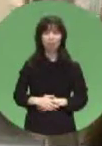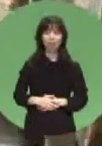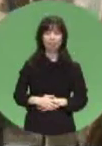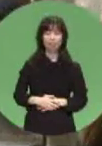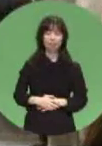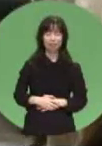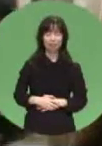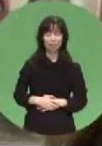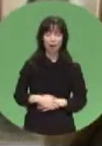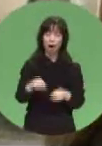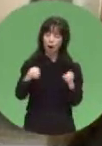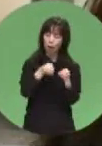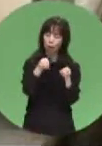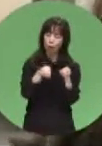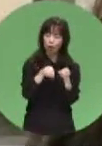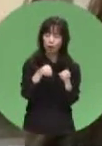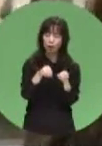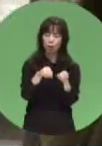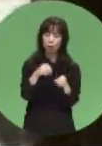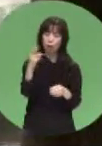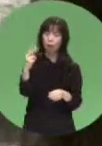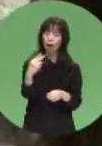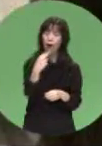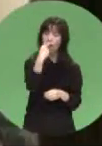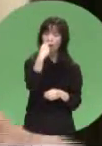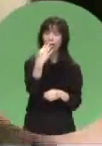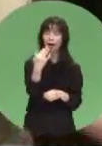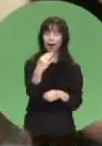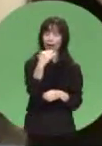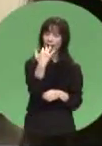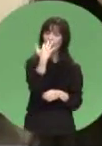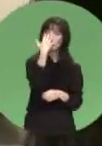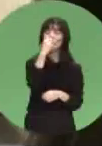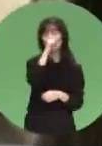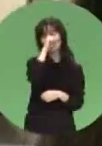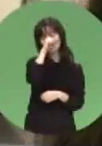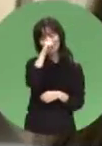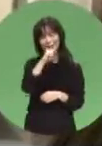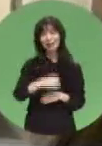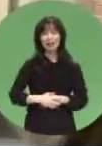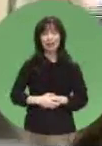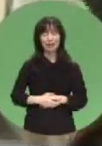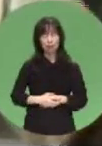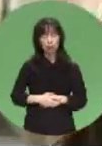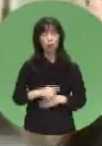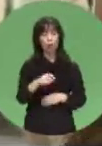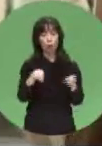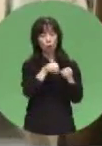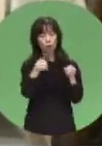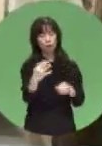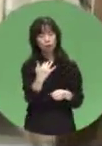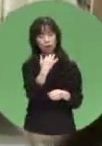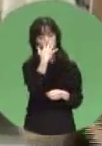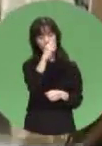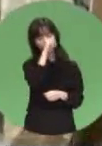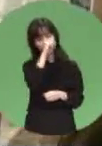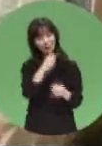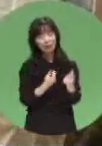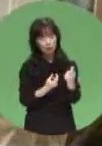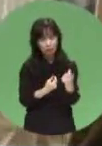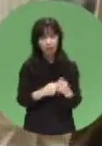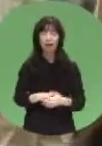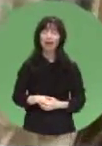よね。 なんかいい香りがしてるし、コーヒーのね。 そうなんです、この図書室中にコーヒーのいい香りがね、どこにいてもこう